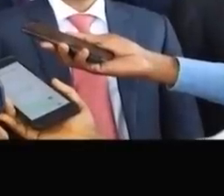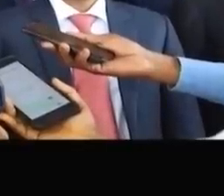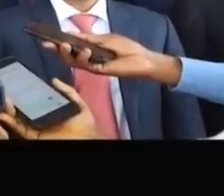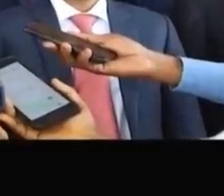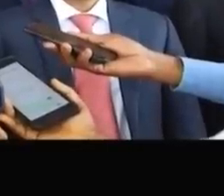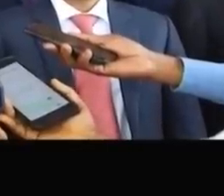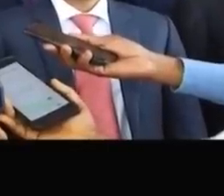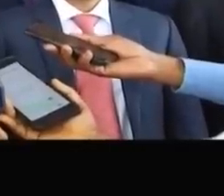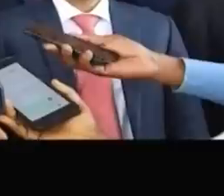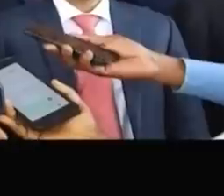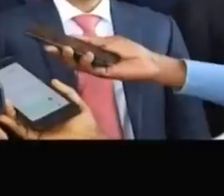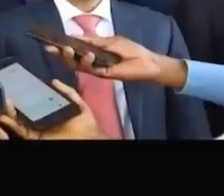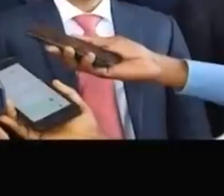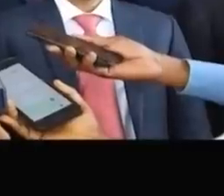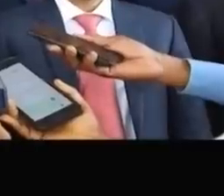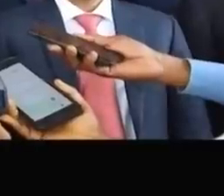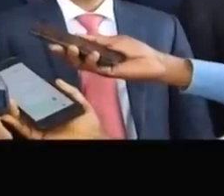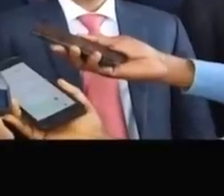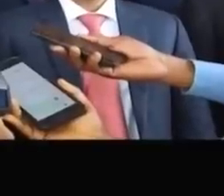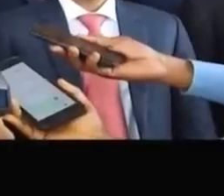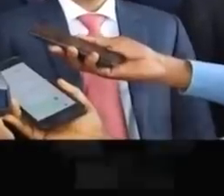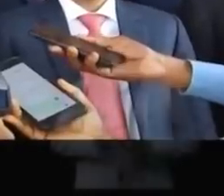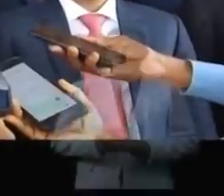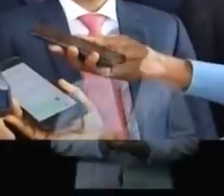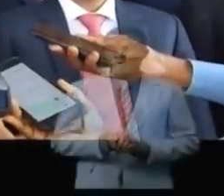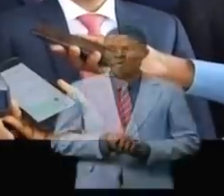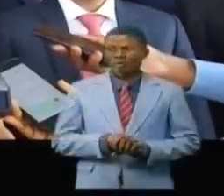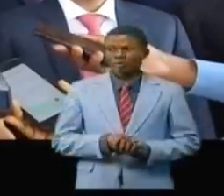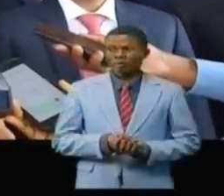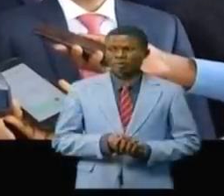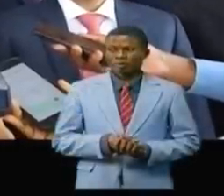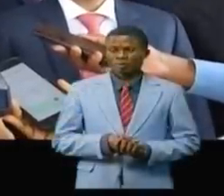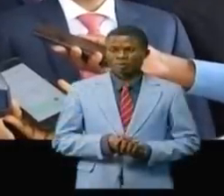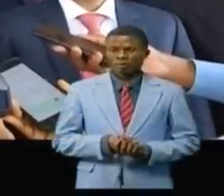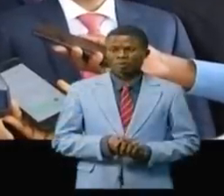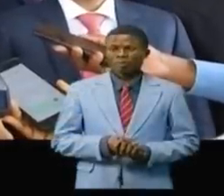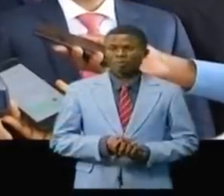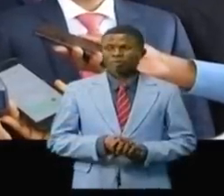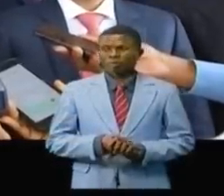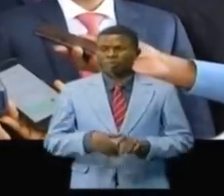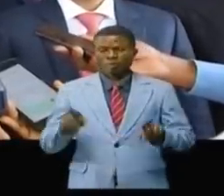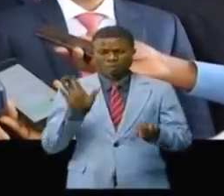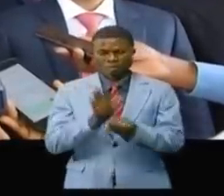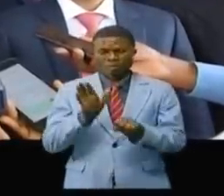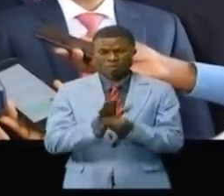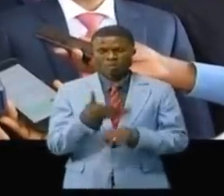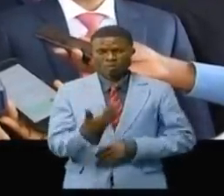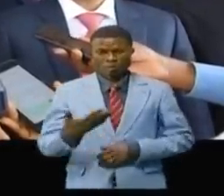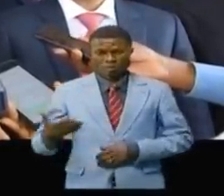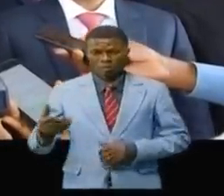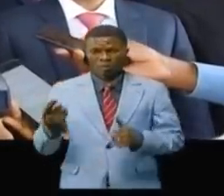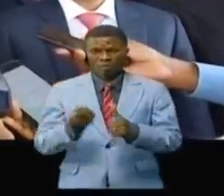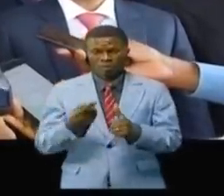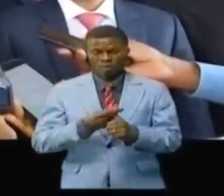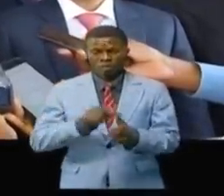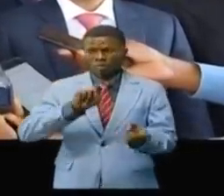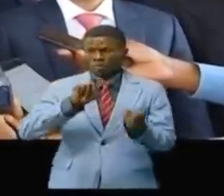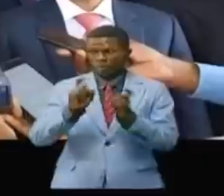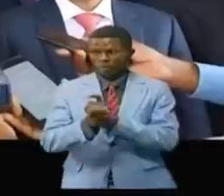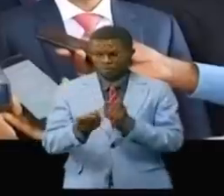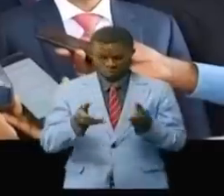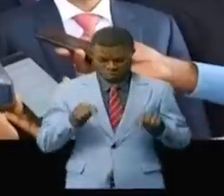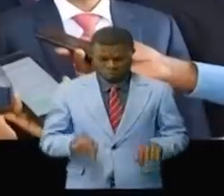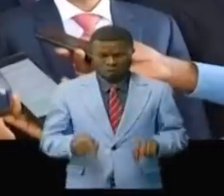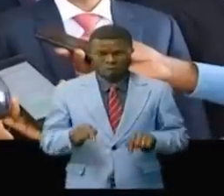dans la Grande Orientale et au Grand Équateur, dans d'autres provinces et dans plusieurs domaines. Il y a d'abord la transformation